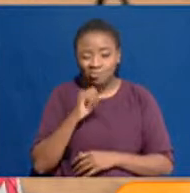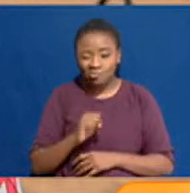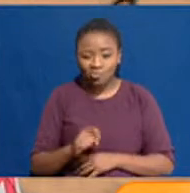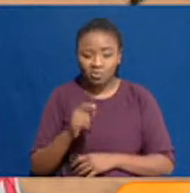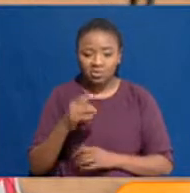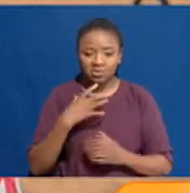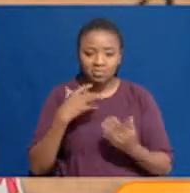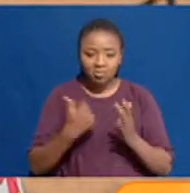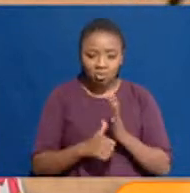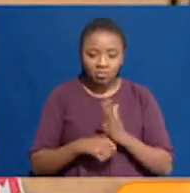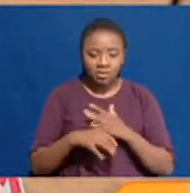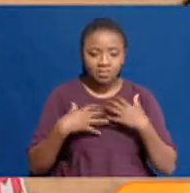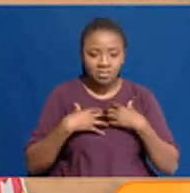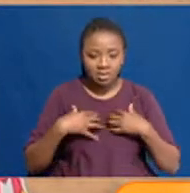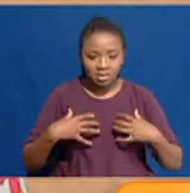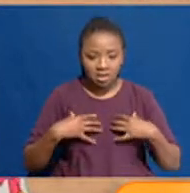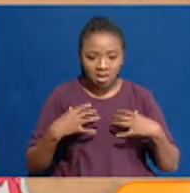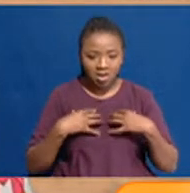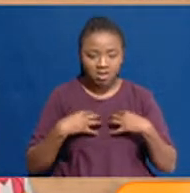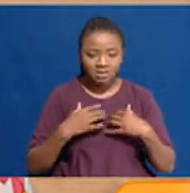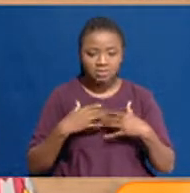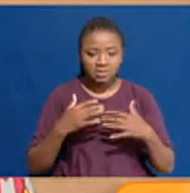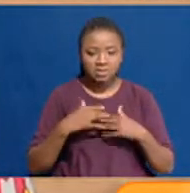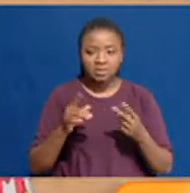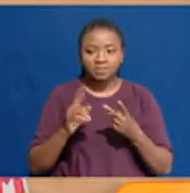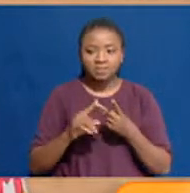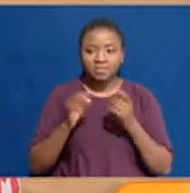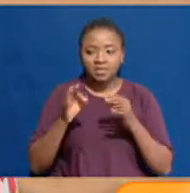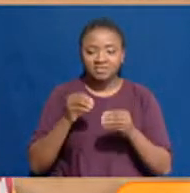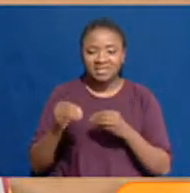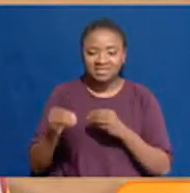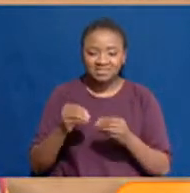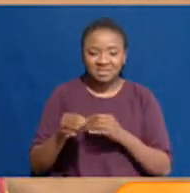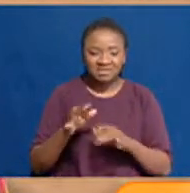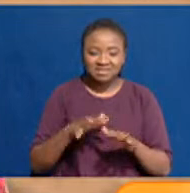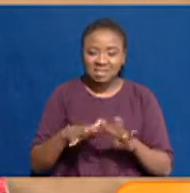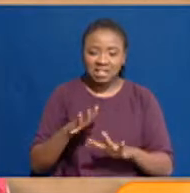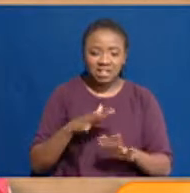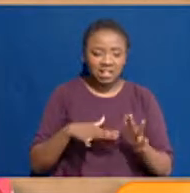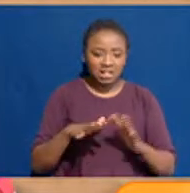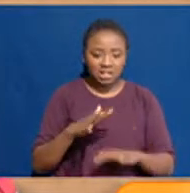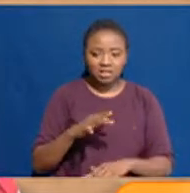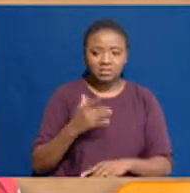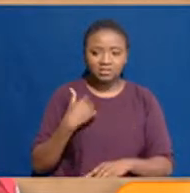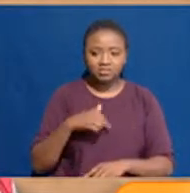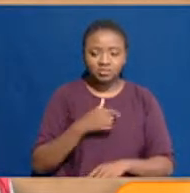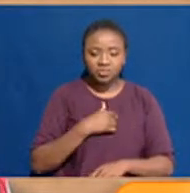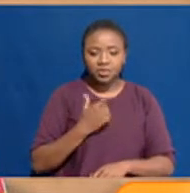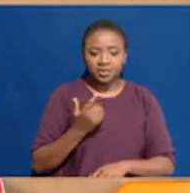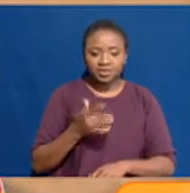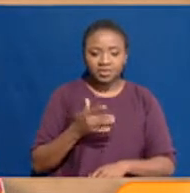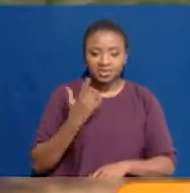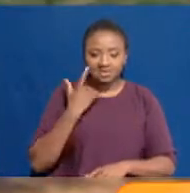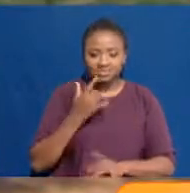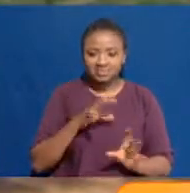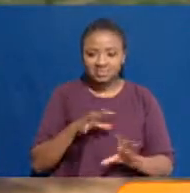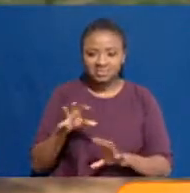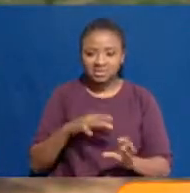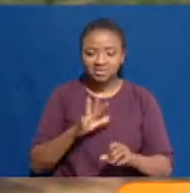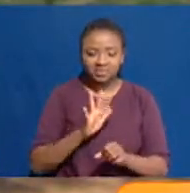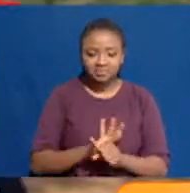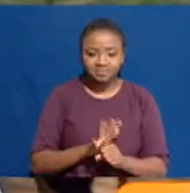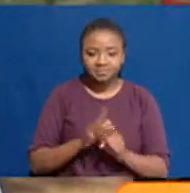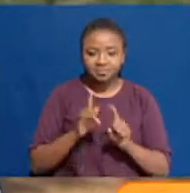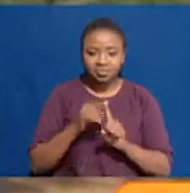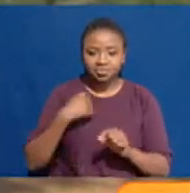Huyo sasa mlemavu mbua kinyesha mingi hiyo yema itanyesha. Sasa niliona tulikuwa na shida mingi sana. Nimepata ripoti